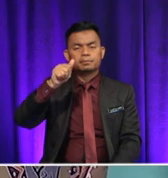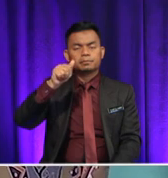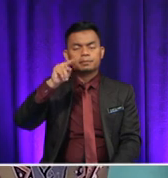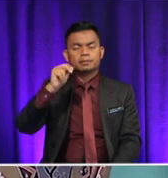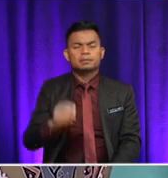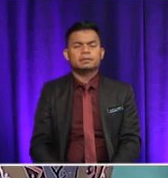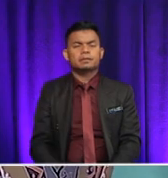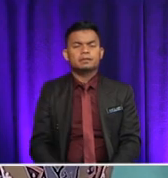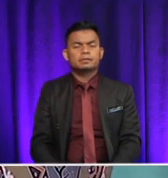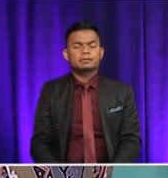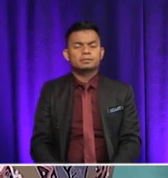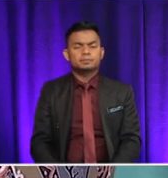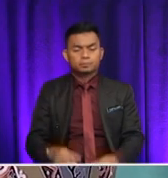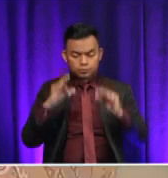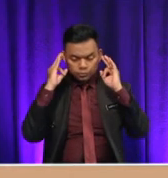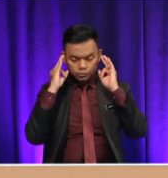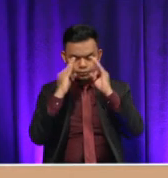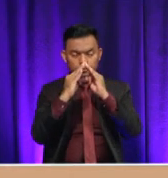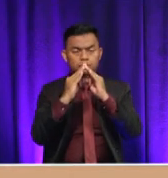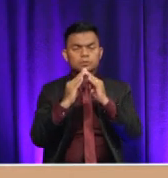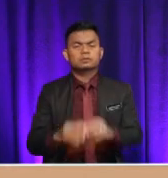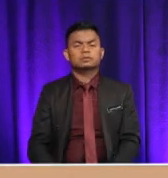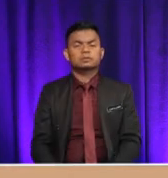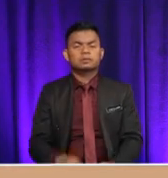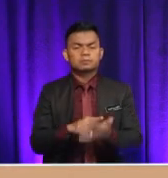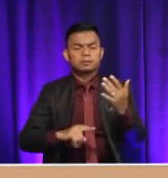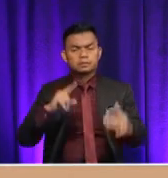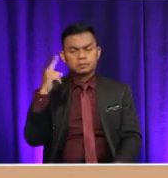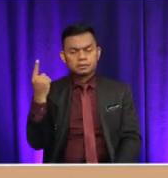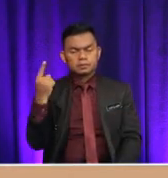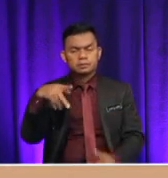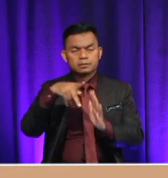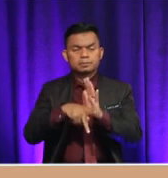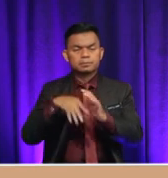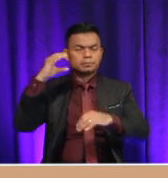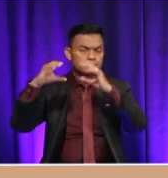bagi pembinaan yang dibekalkan oleh maju Perumahan